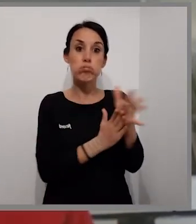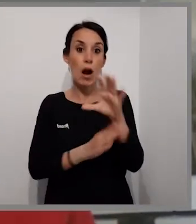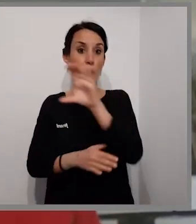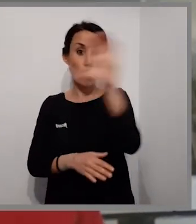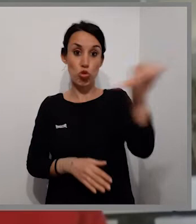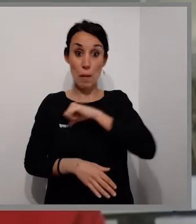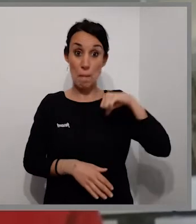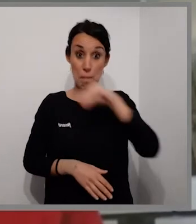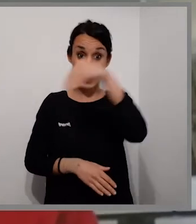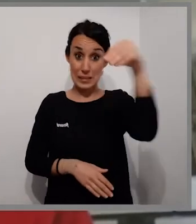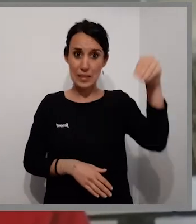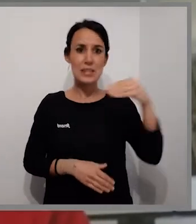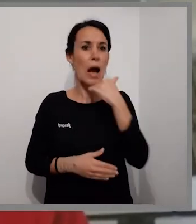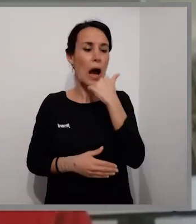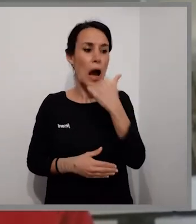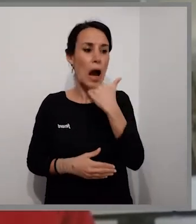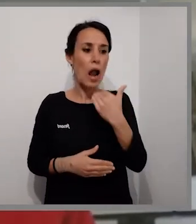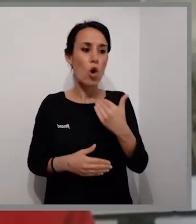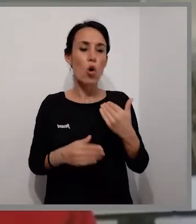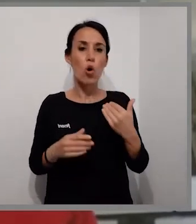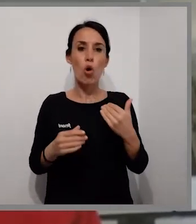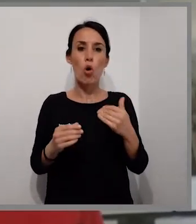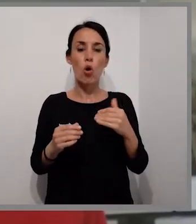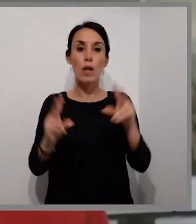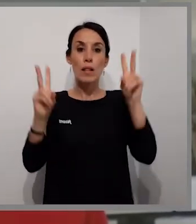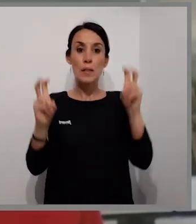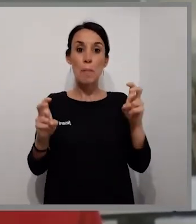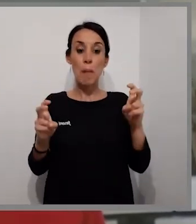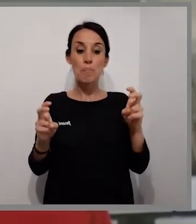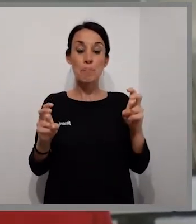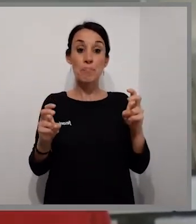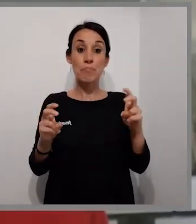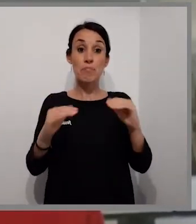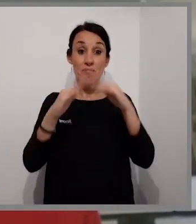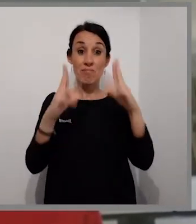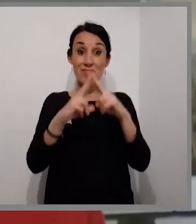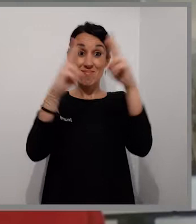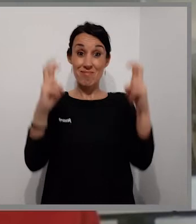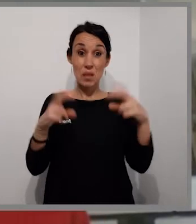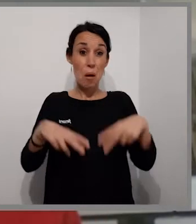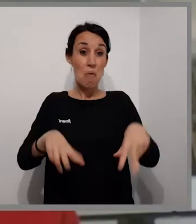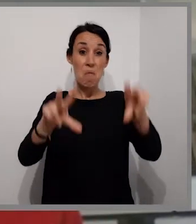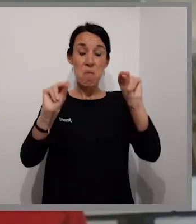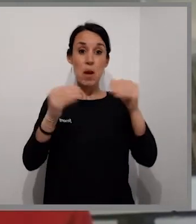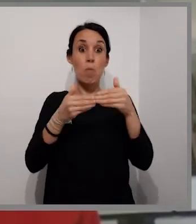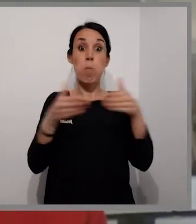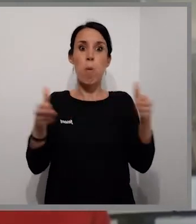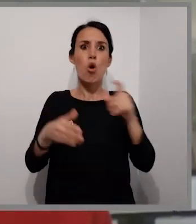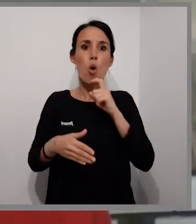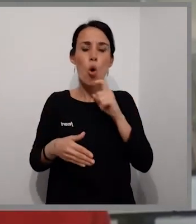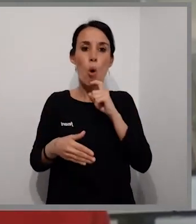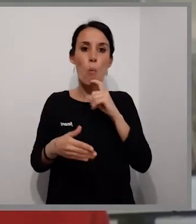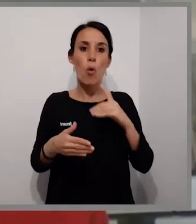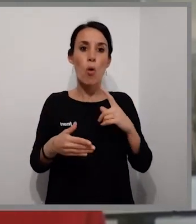presidents de les autonomies ja algun avanç sobre com serà el final d'aquest confinament. S'està parlant de la possibilitat